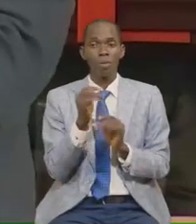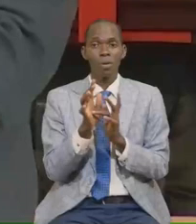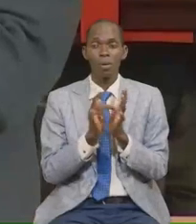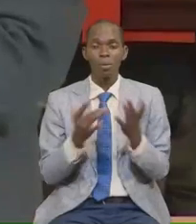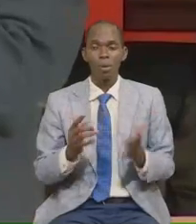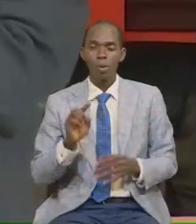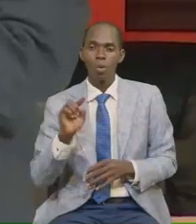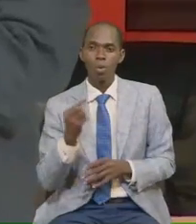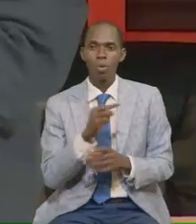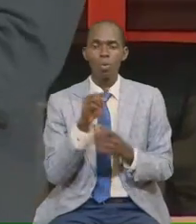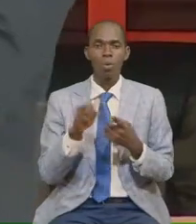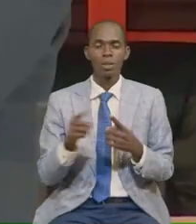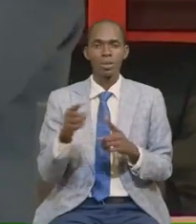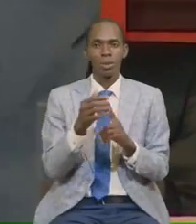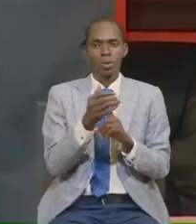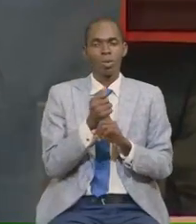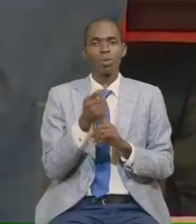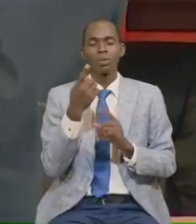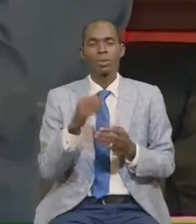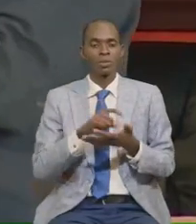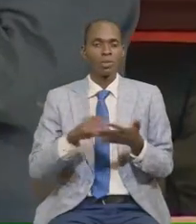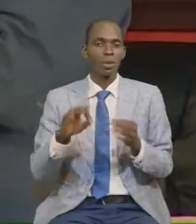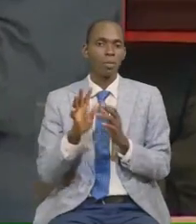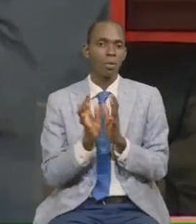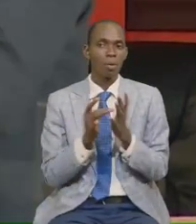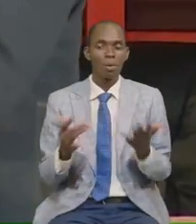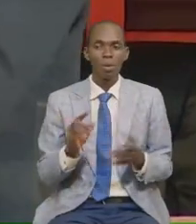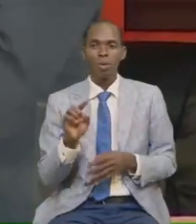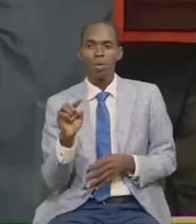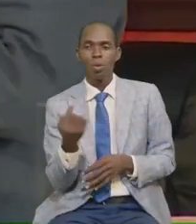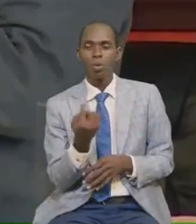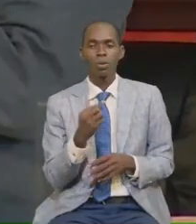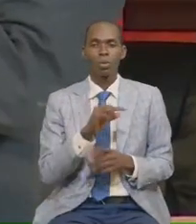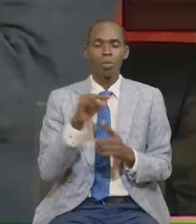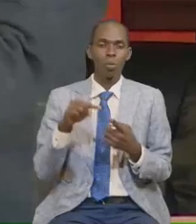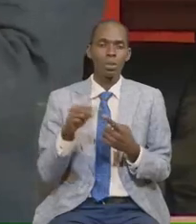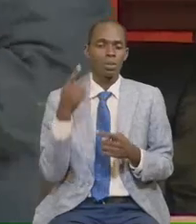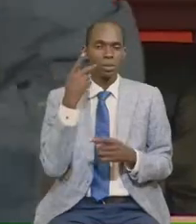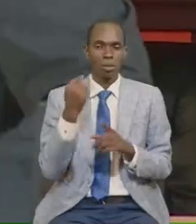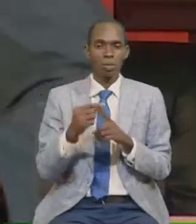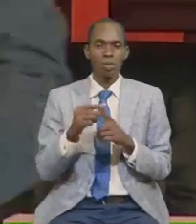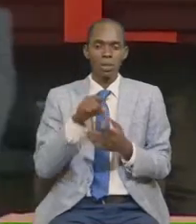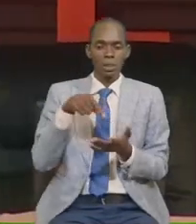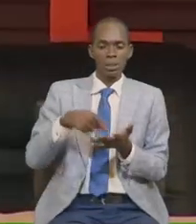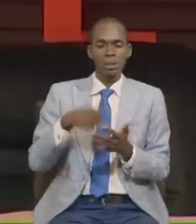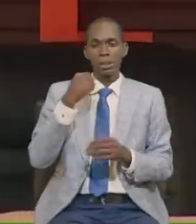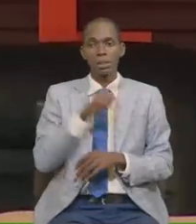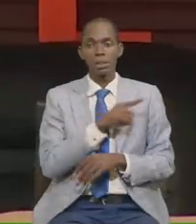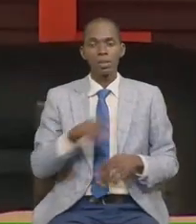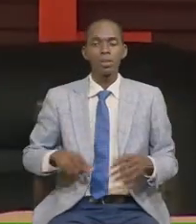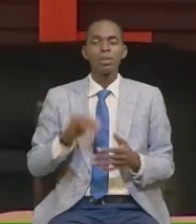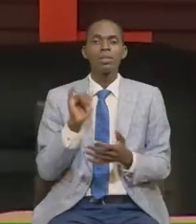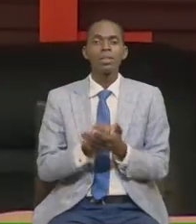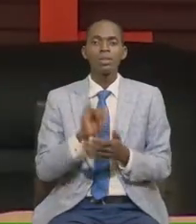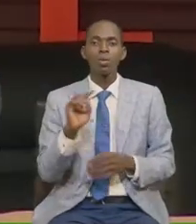que c'est lorsqu'ils citent un passage des Écritures, c'est quand ils disent « Ainsi parle l'Éternel » que c'est en ce moment qu'ils œuvrent,